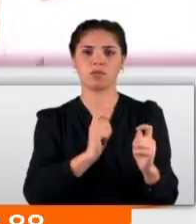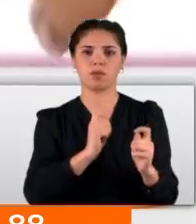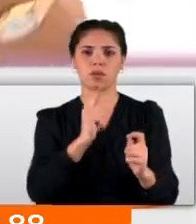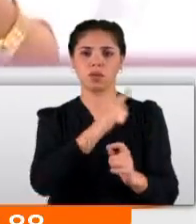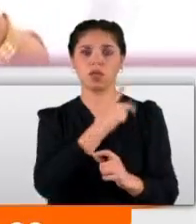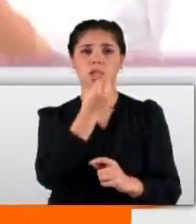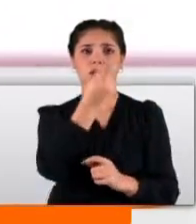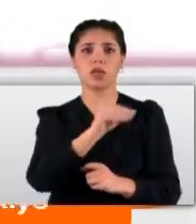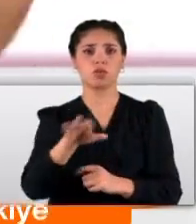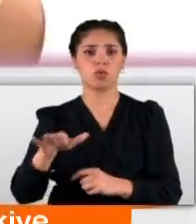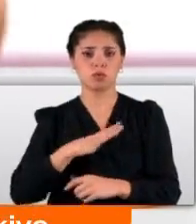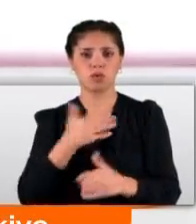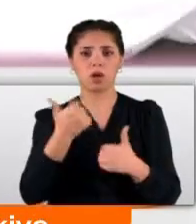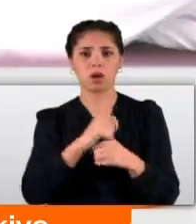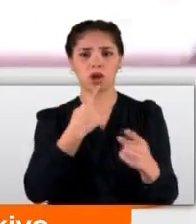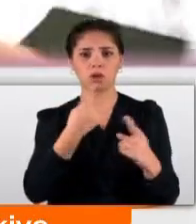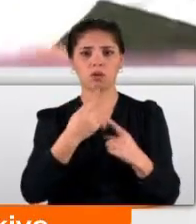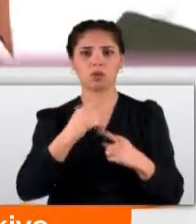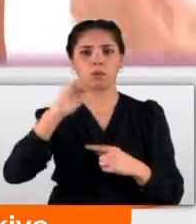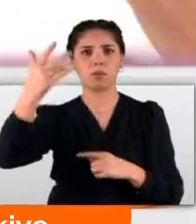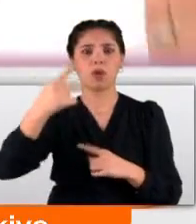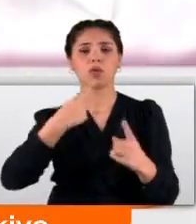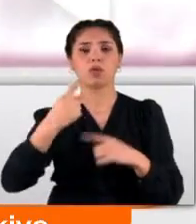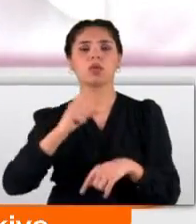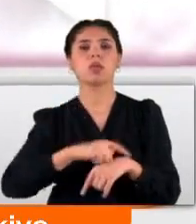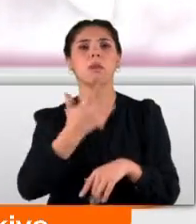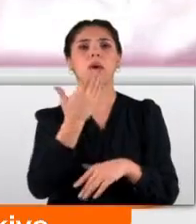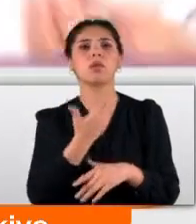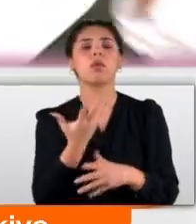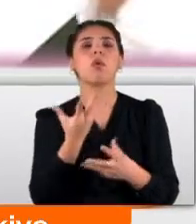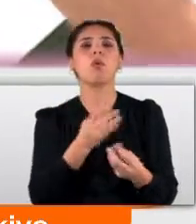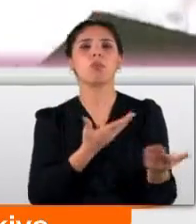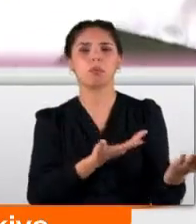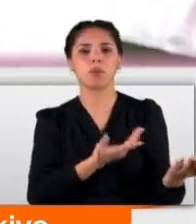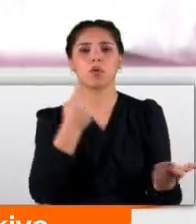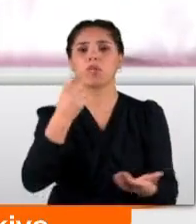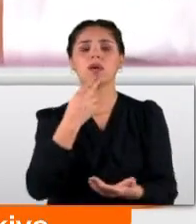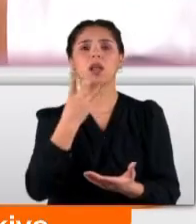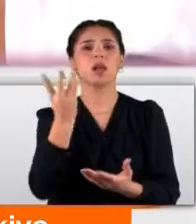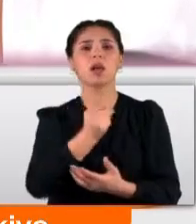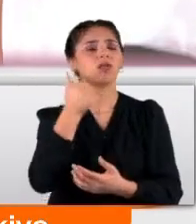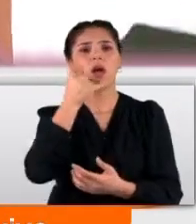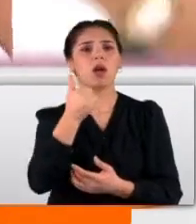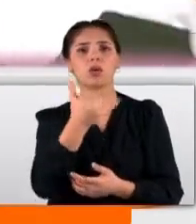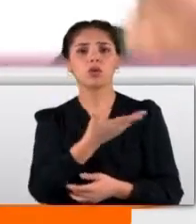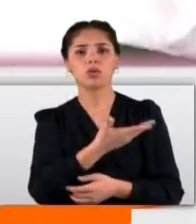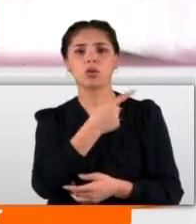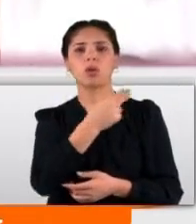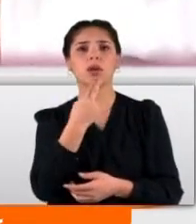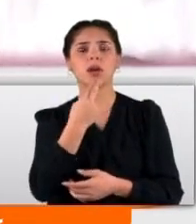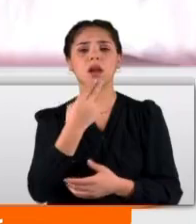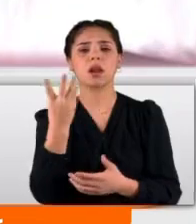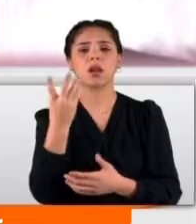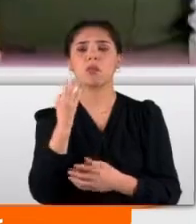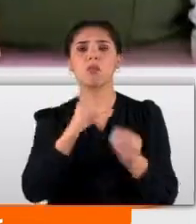Senin 7 çocuğun var. Karınla konuşsan başkasıyla konuşmaya vaktin olmaz zaten. O kadını kaç kere arıyorsun? O kadının derdini kaç